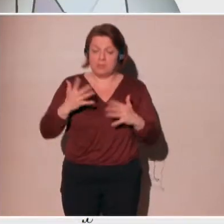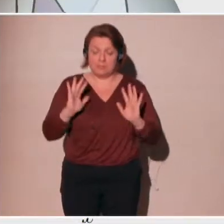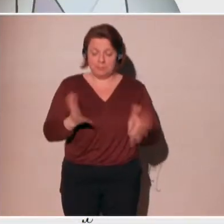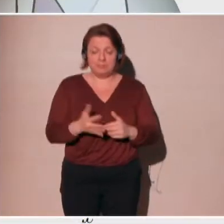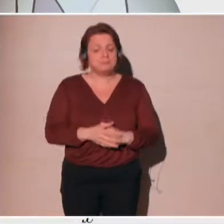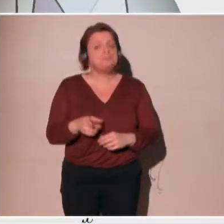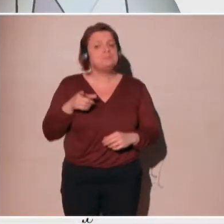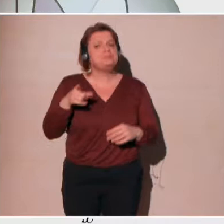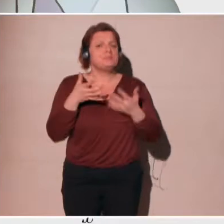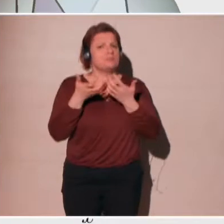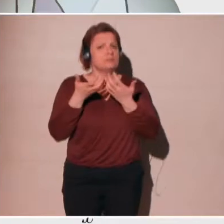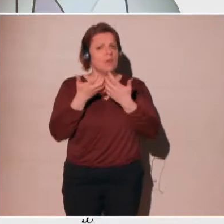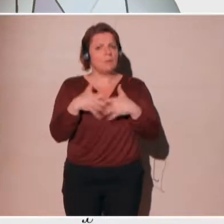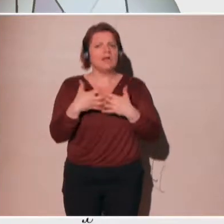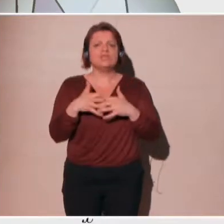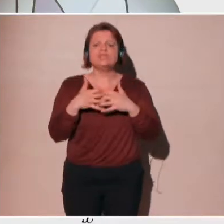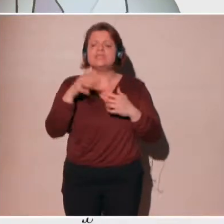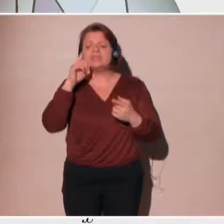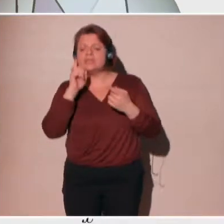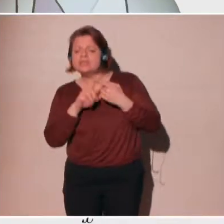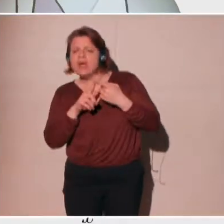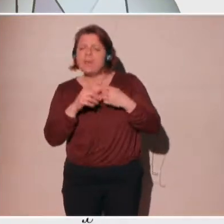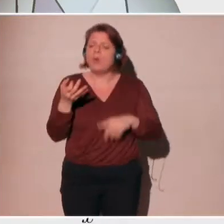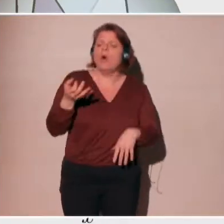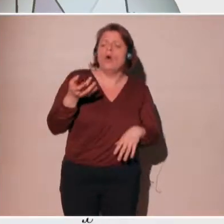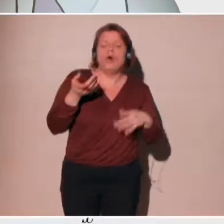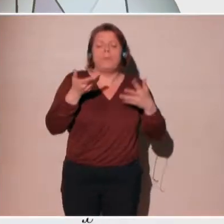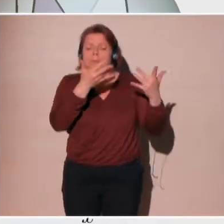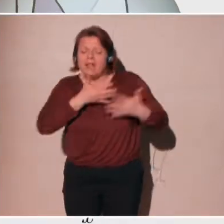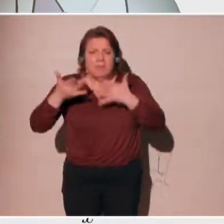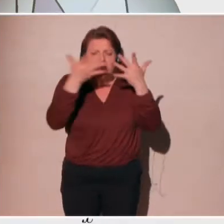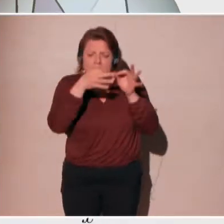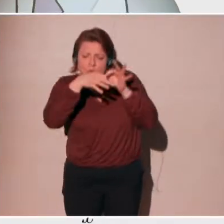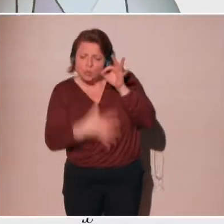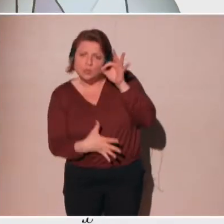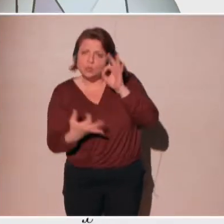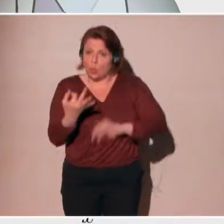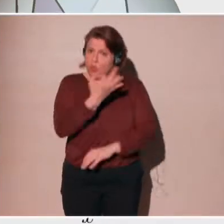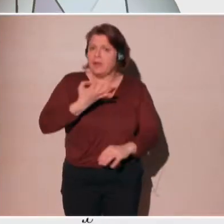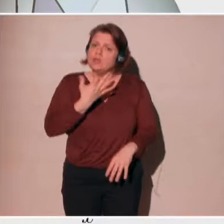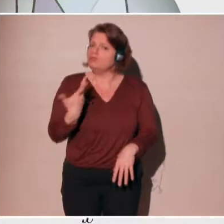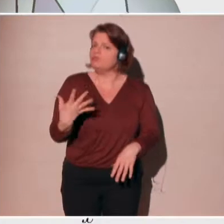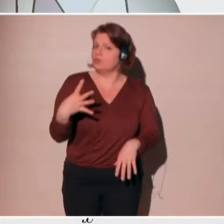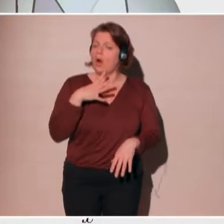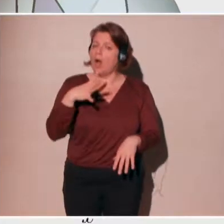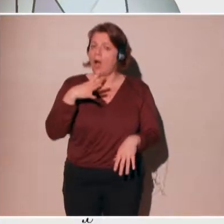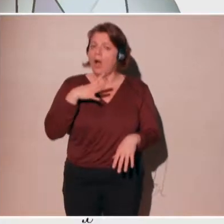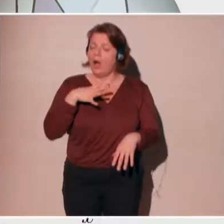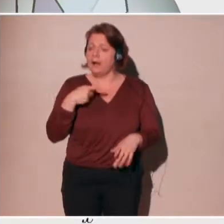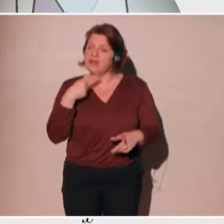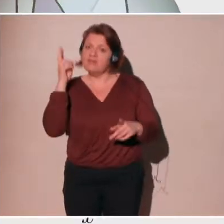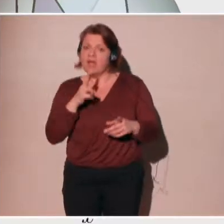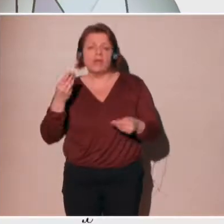Les machines de résolution mathématique automatique existent et ont stimulé les